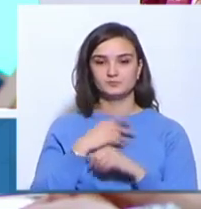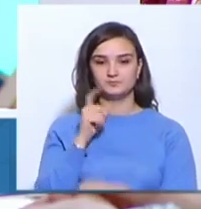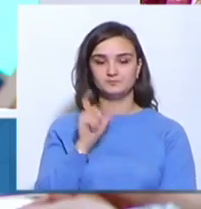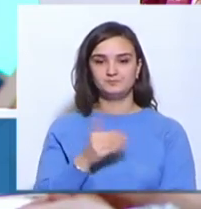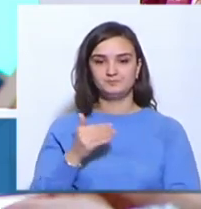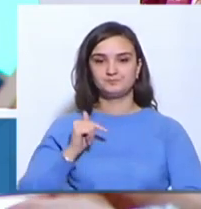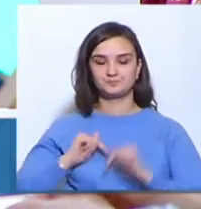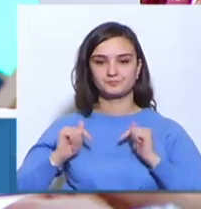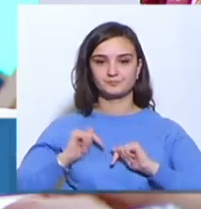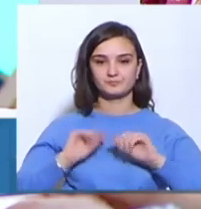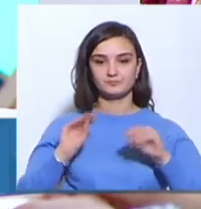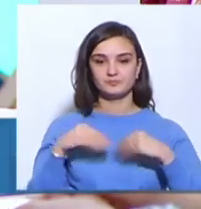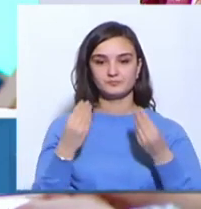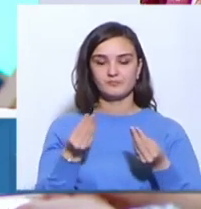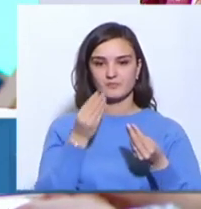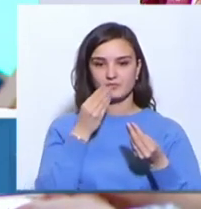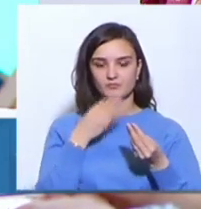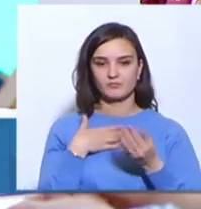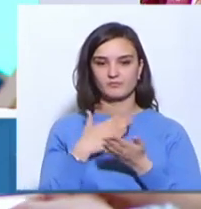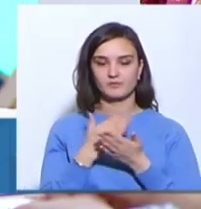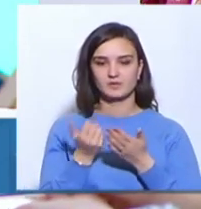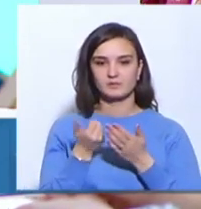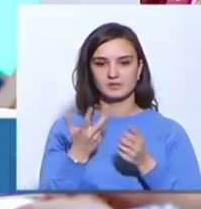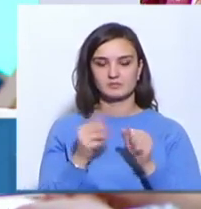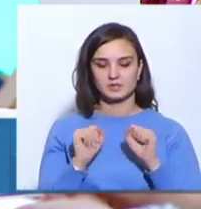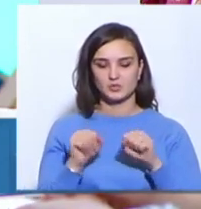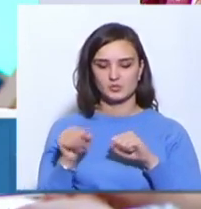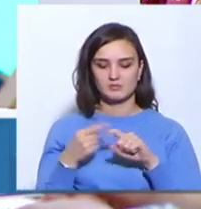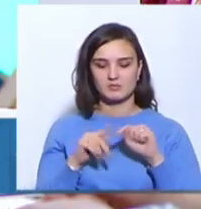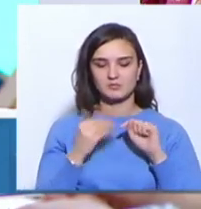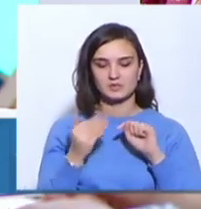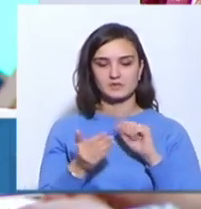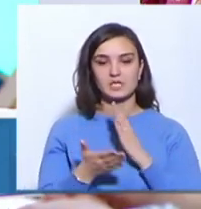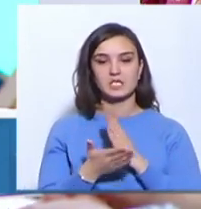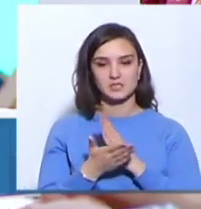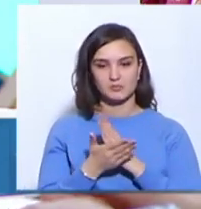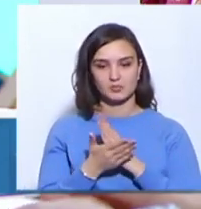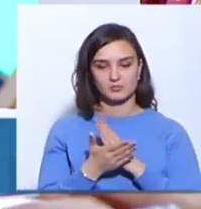ადამიანის ორგანიზმს ვაწვდით საკვებს, ჩვენ გვაქვს რამდენიმე საშუალება ამისათვის. არსებობს